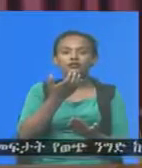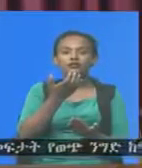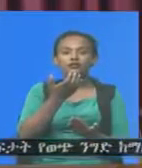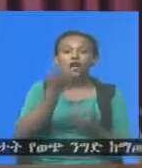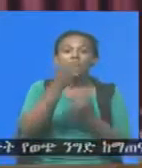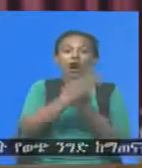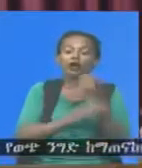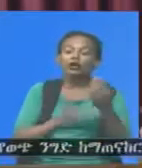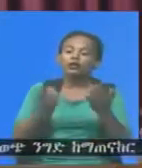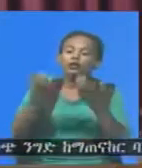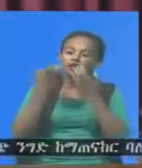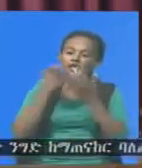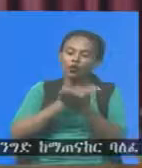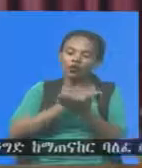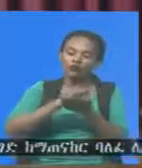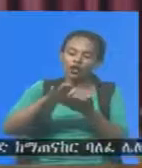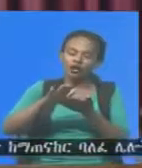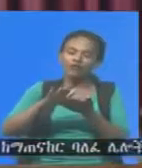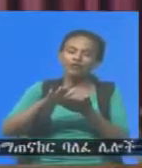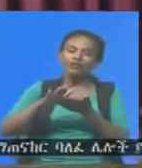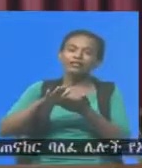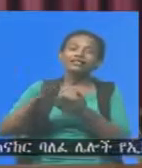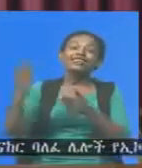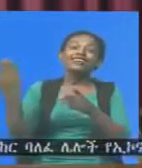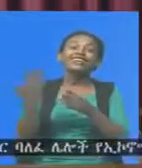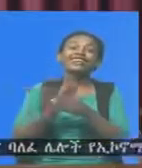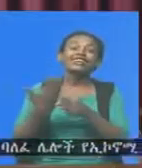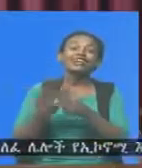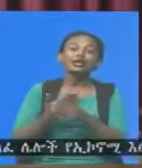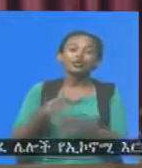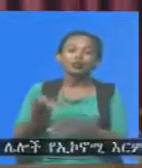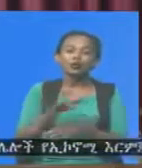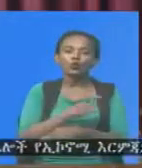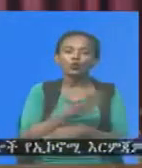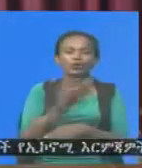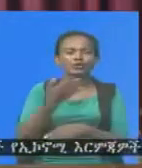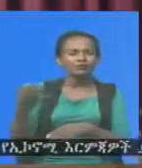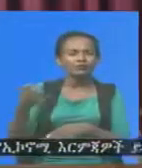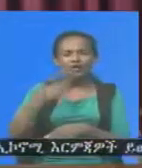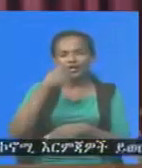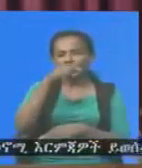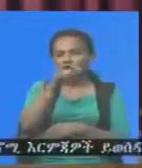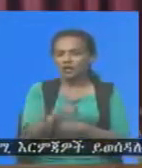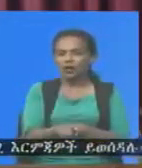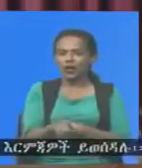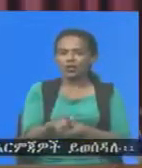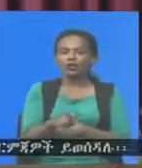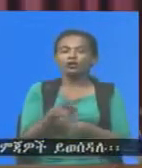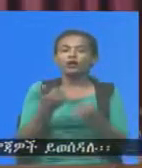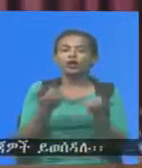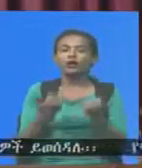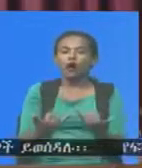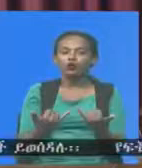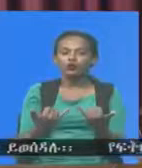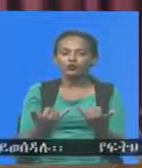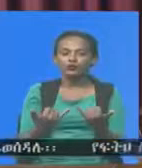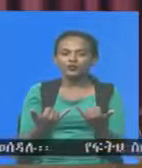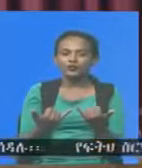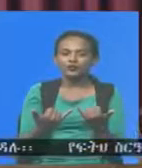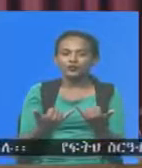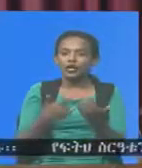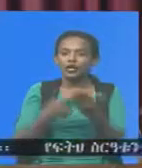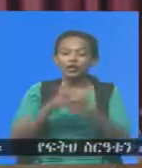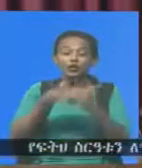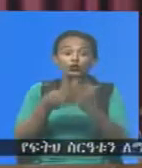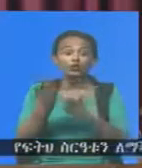ሀገር የሚፈልገውን ጥራት የከለከለ መሆኑ በደንብ ሊሰመርበት ይገባል። ታዲያ አሁን ሲዟዟር ይሄ ሁሉ